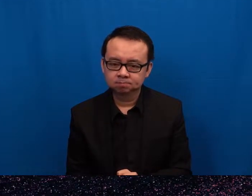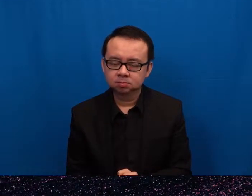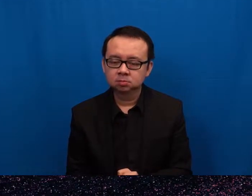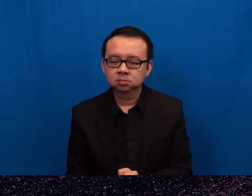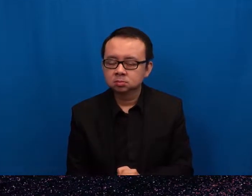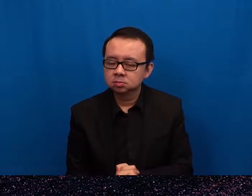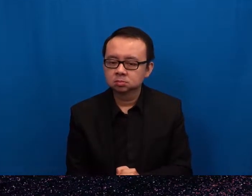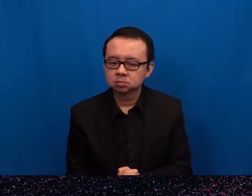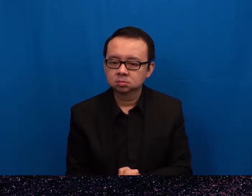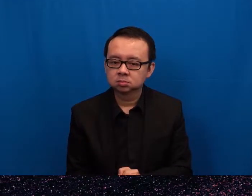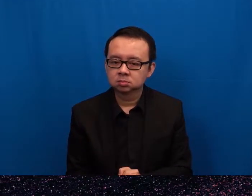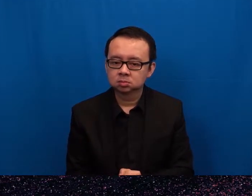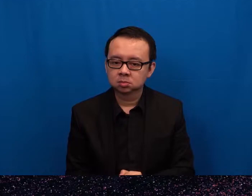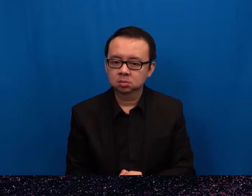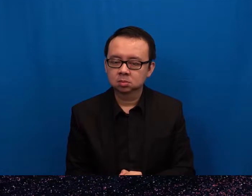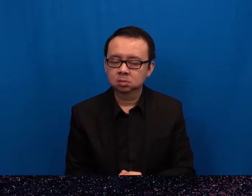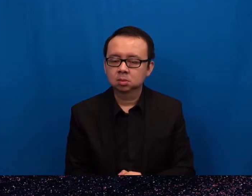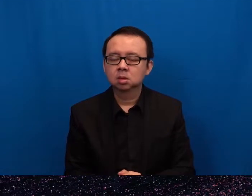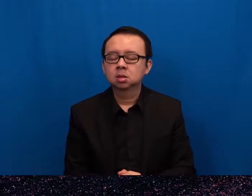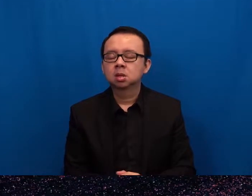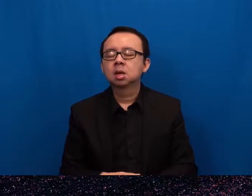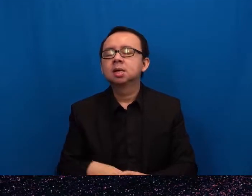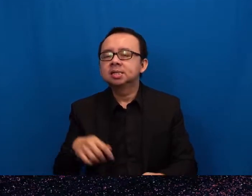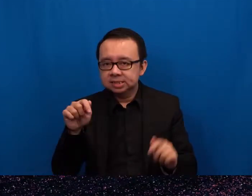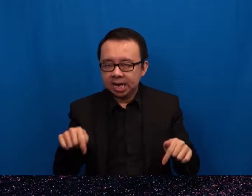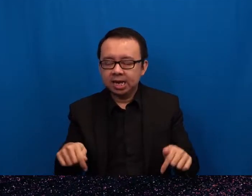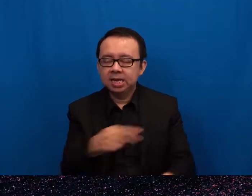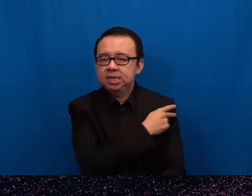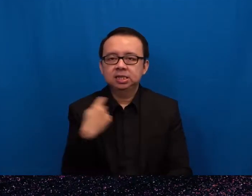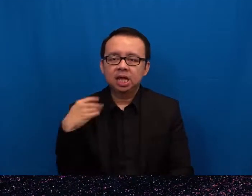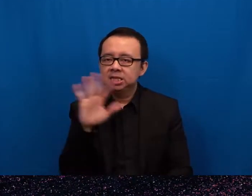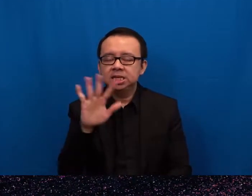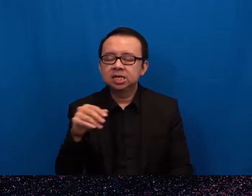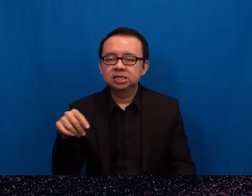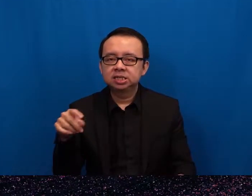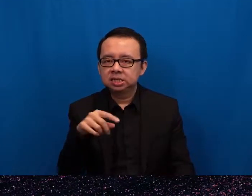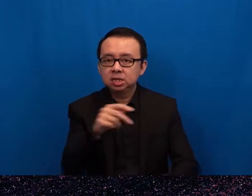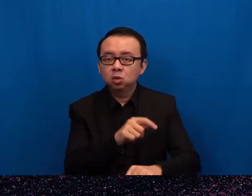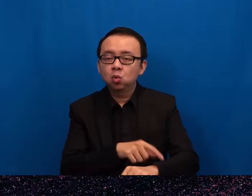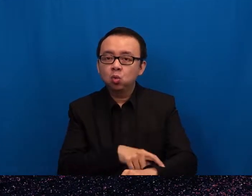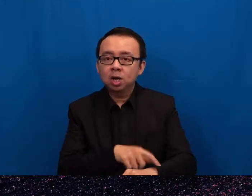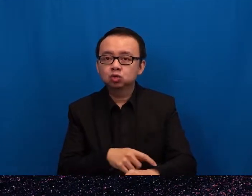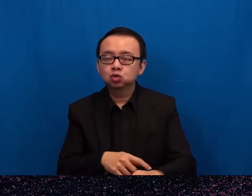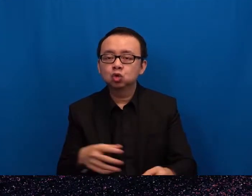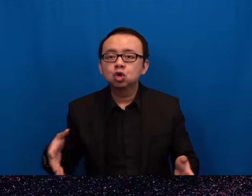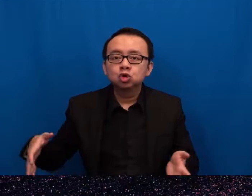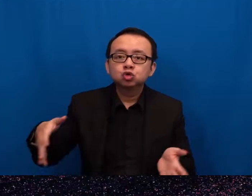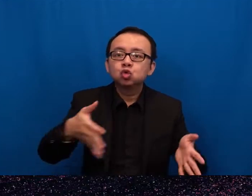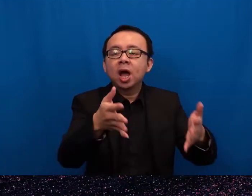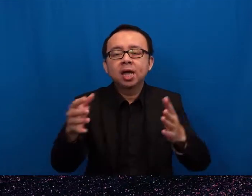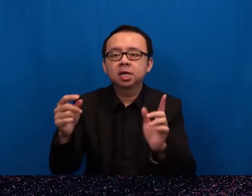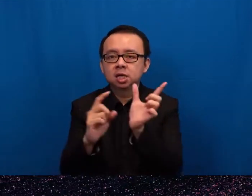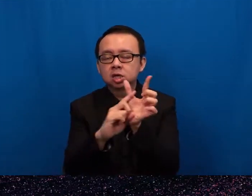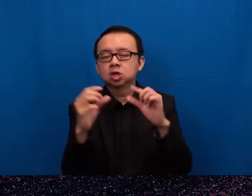simple. Kita sekarang sudah nggak di zamannya Sungai Yordan. Pada saat Anda mendengar Yesus diberitakan ke